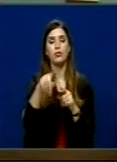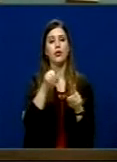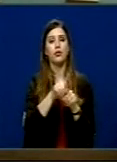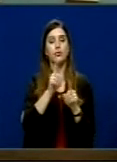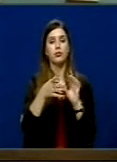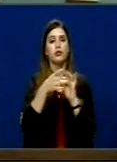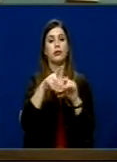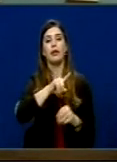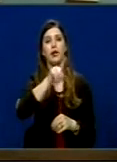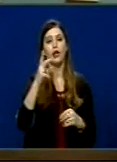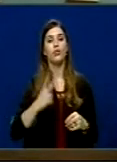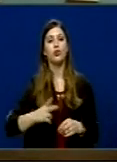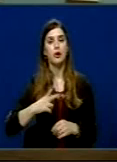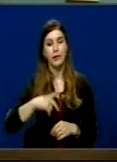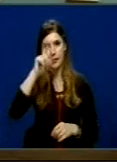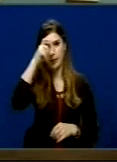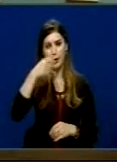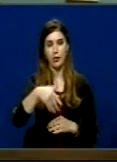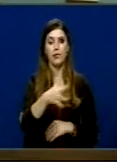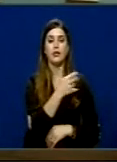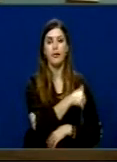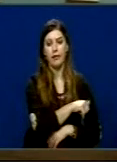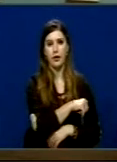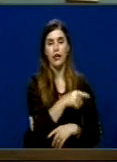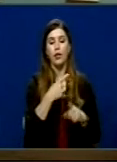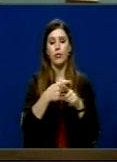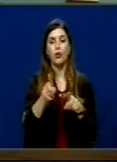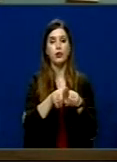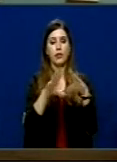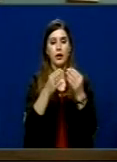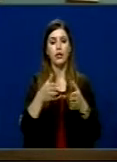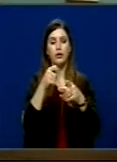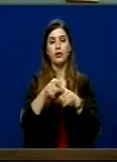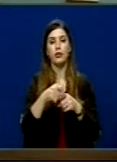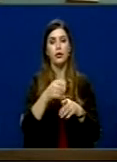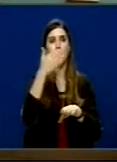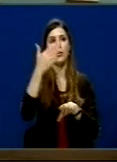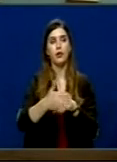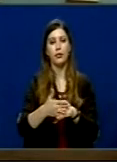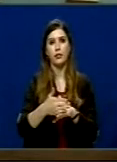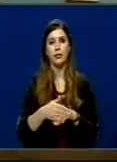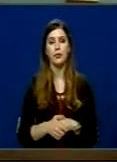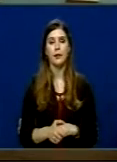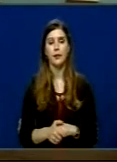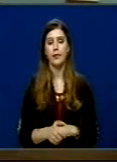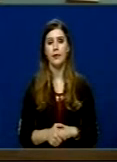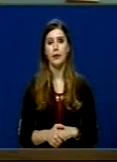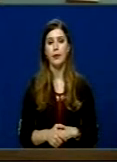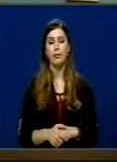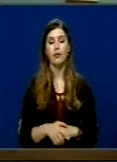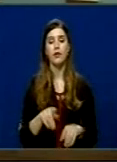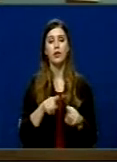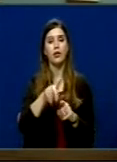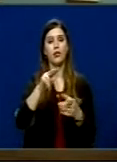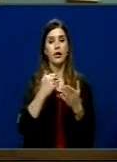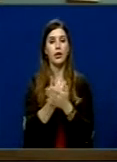deri në qytetin e Pejës e mëtej në vitet që vijnë, aq më parë kur ndërtimi i saj është kryer deri në kryqjen e autostradës. Projekti për hartimin